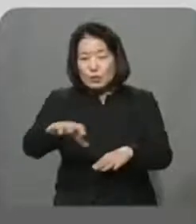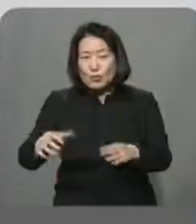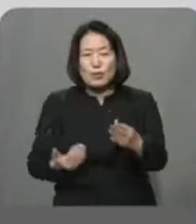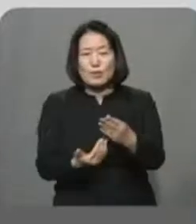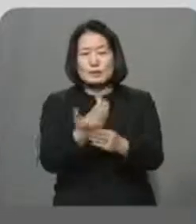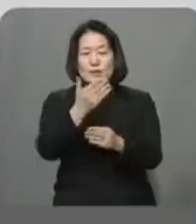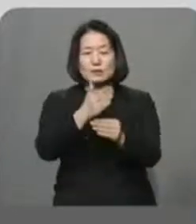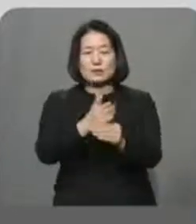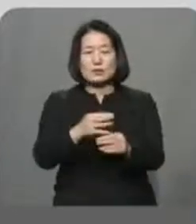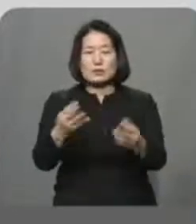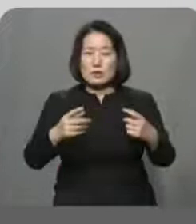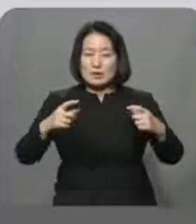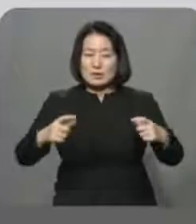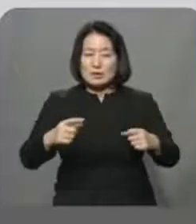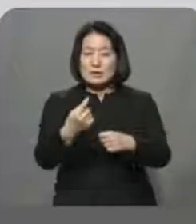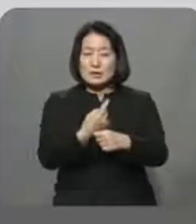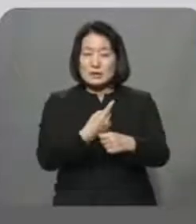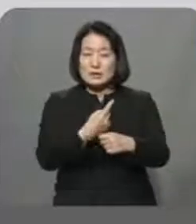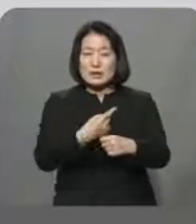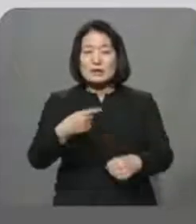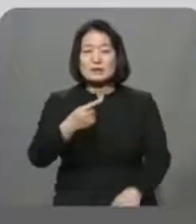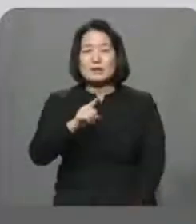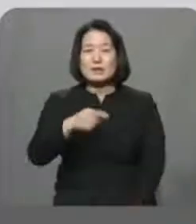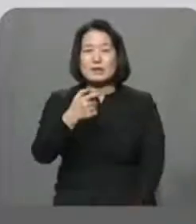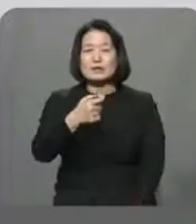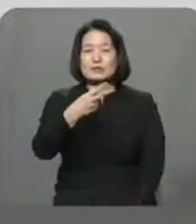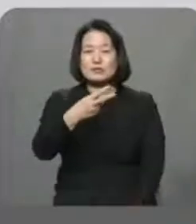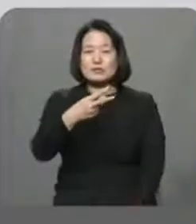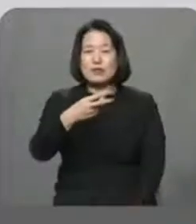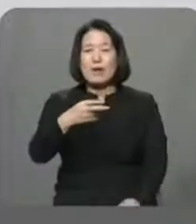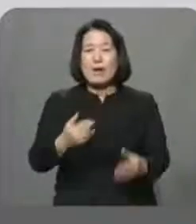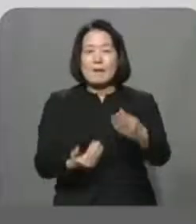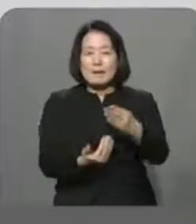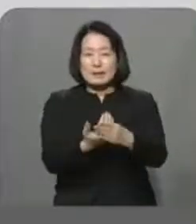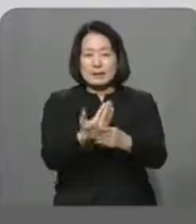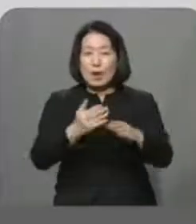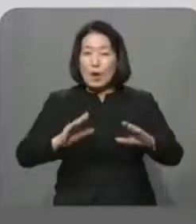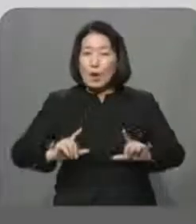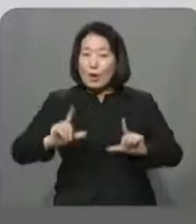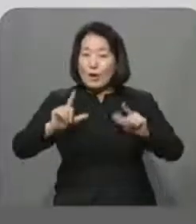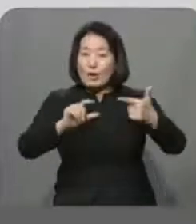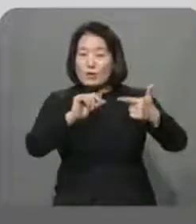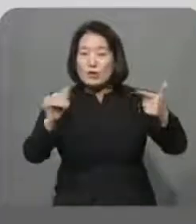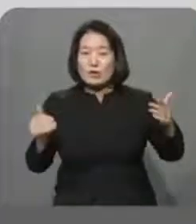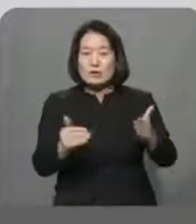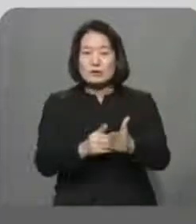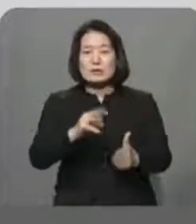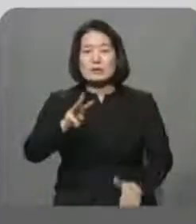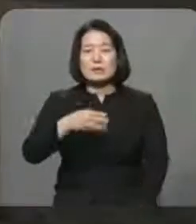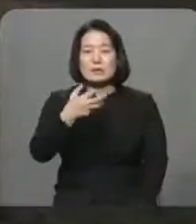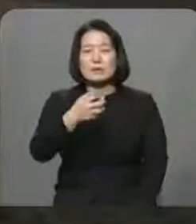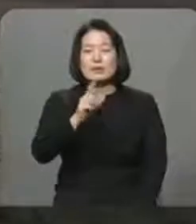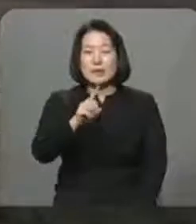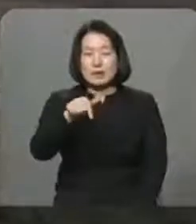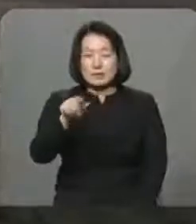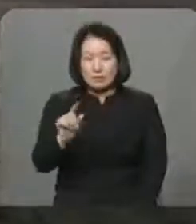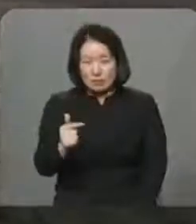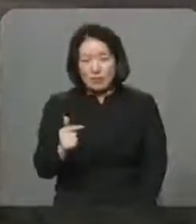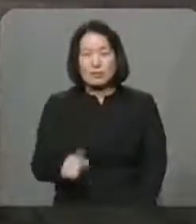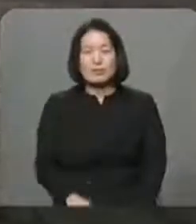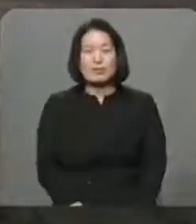많습니다. 강원도에서만 지난해 1,162건이 발생했고, 올해 상반기에는 381건에